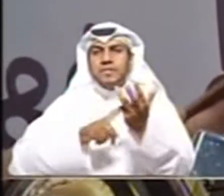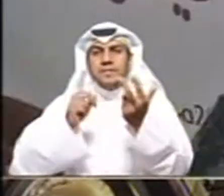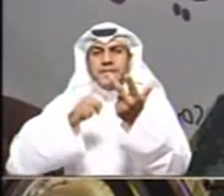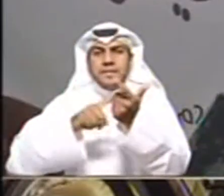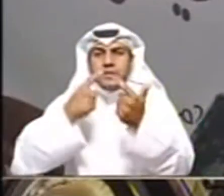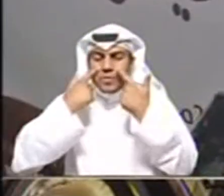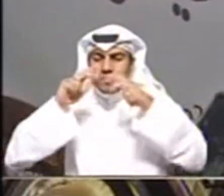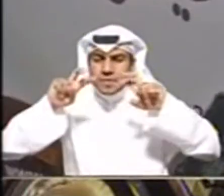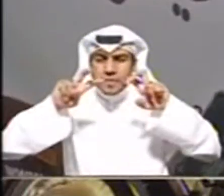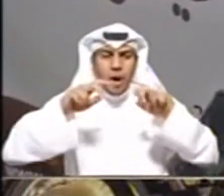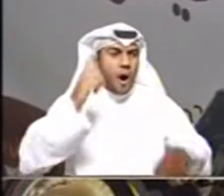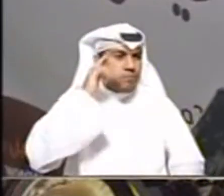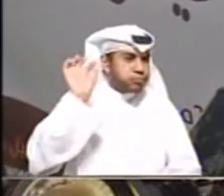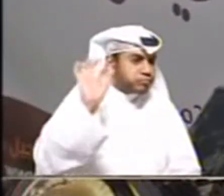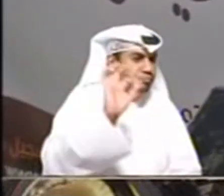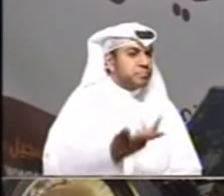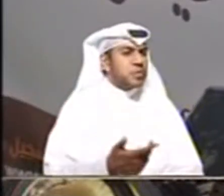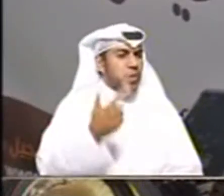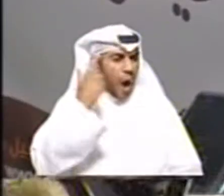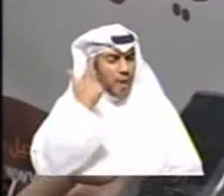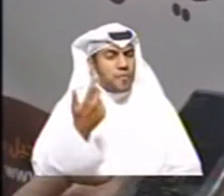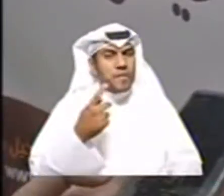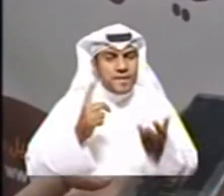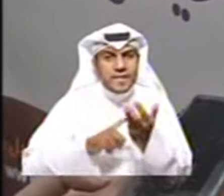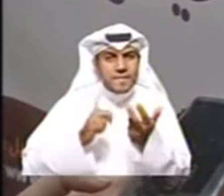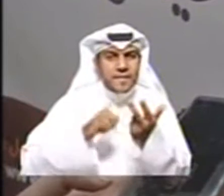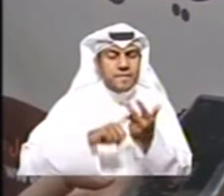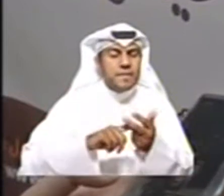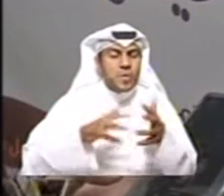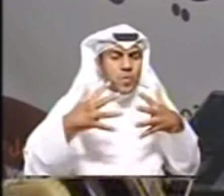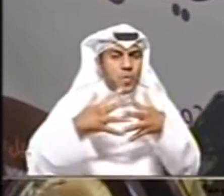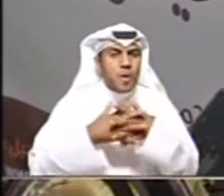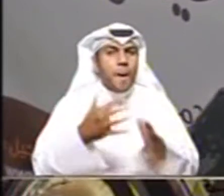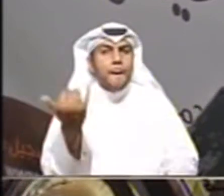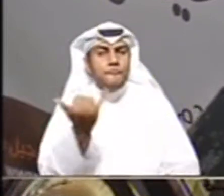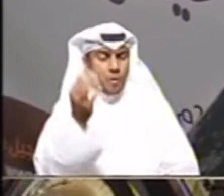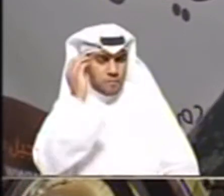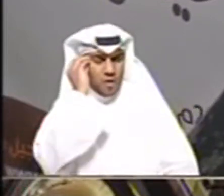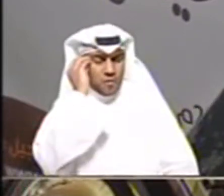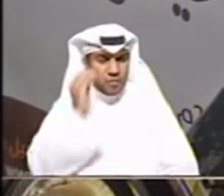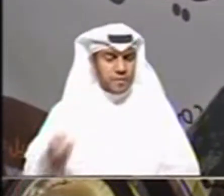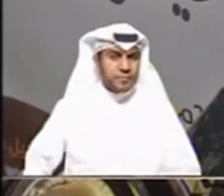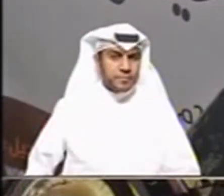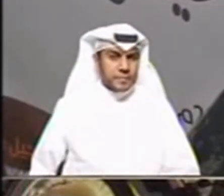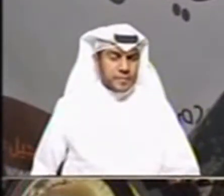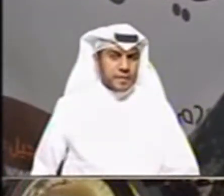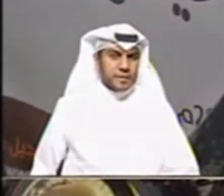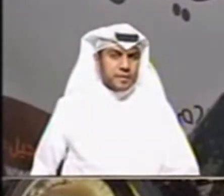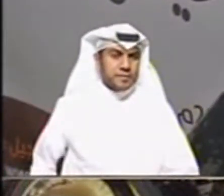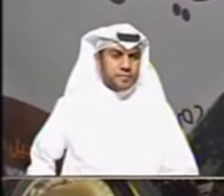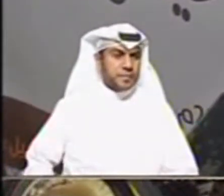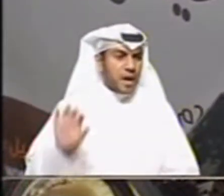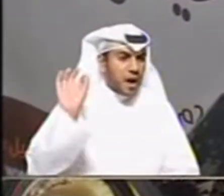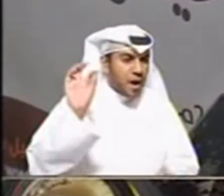نسدها. نسعى مو فقط لتحديد أو لتعيين نسبة 4% المحددة المخصصة لأصحاب ذوي الإعاقة، ولكن نسعى لتعيينهم